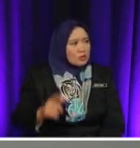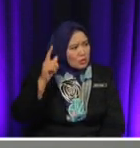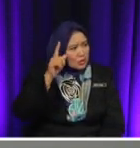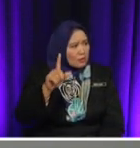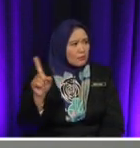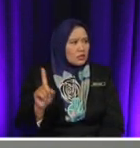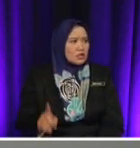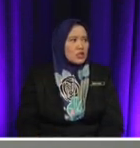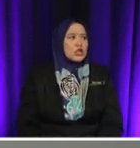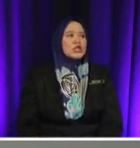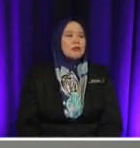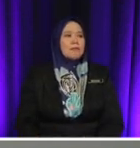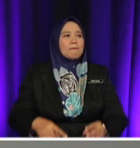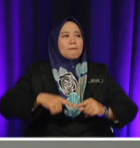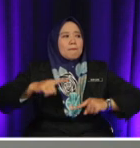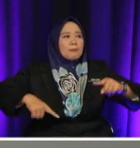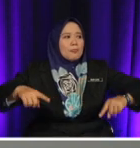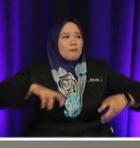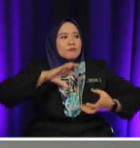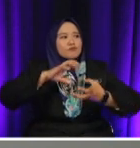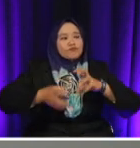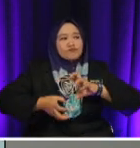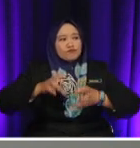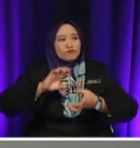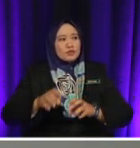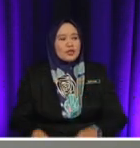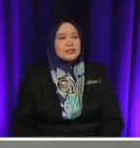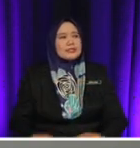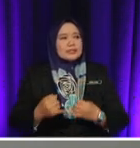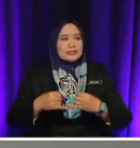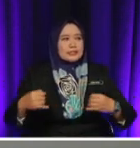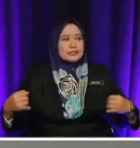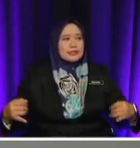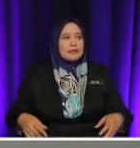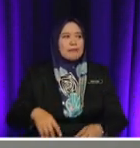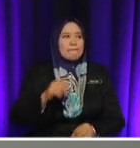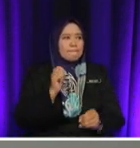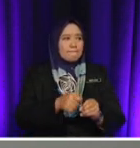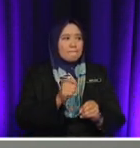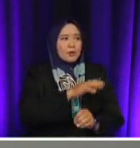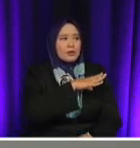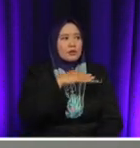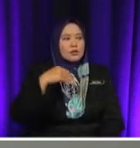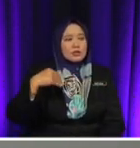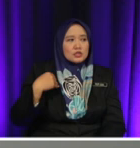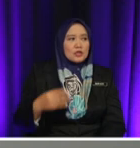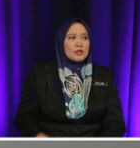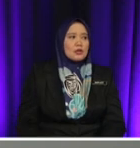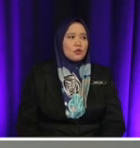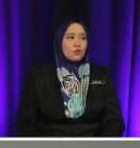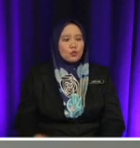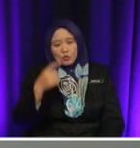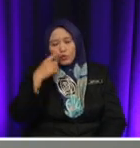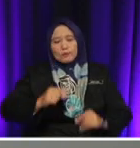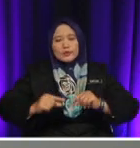pemboleh ubah dimanipulasi di sini adalah jenis paku dan juga pemboleh ubah bergerak balas adalah ketahanan kakisan